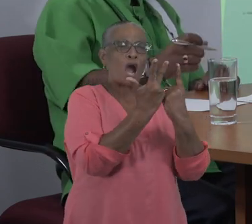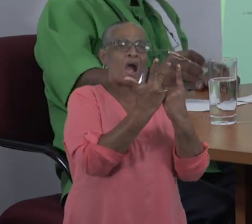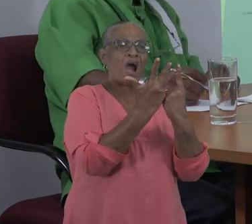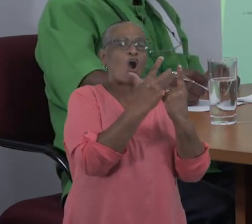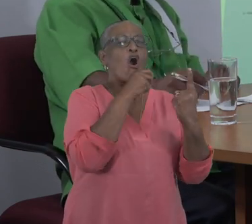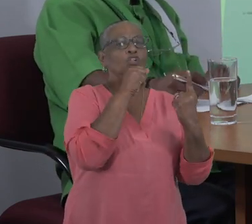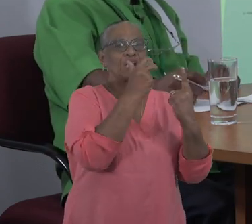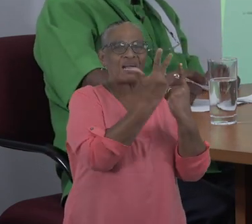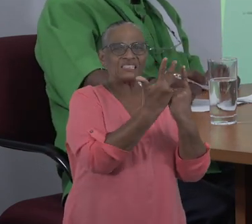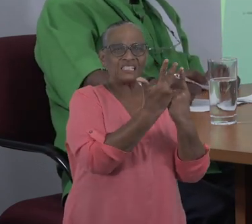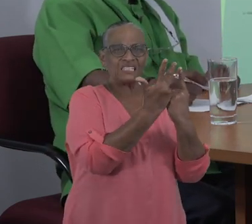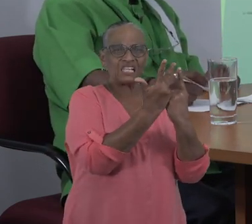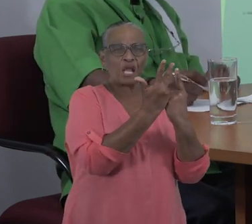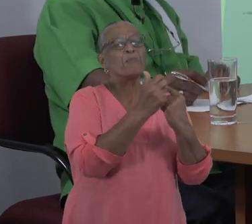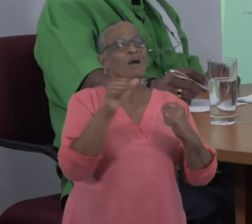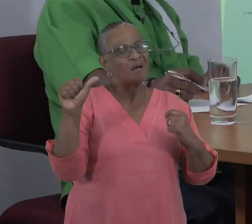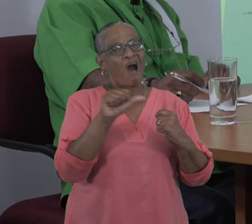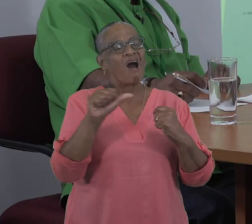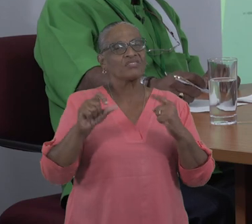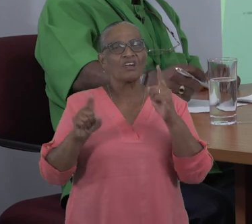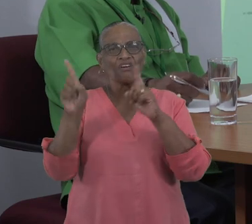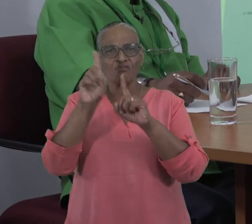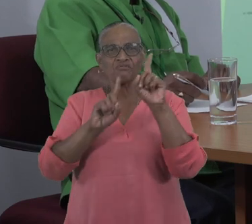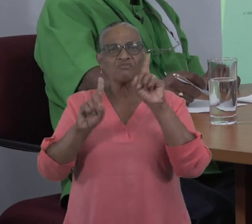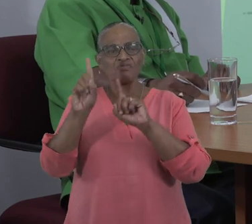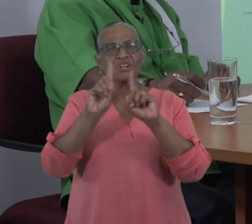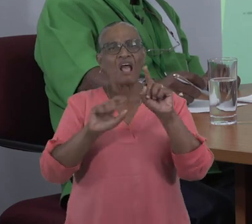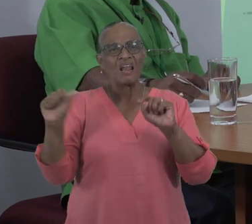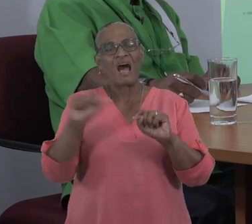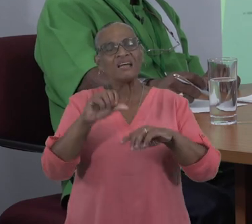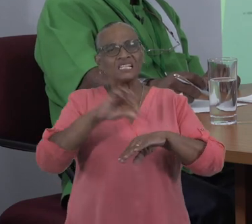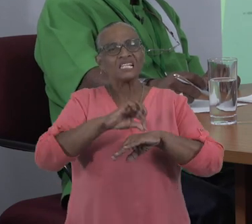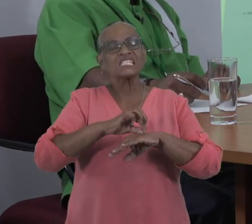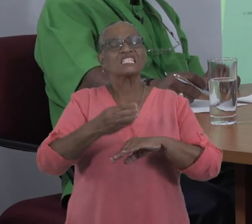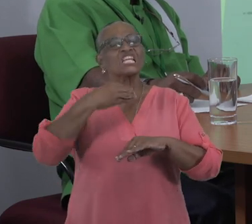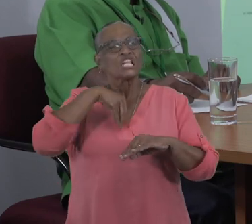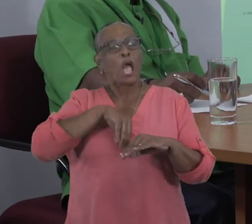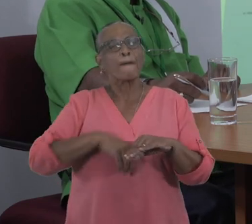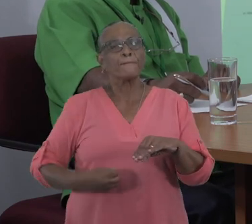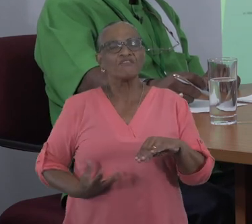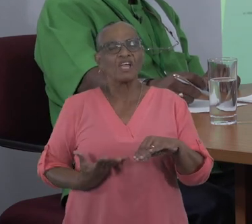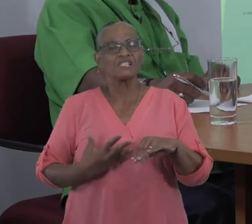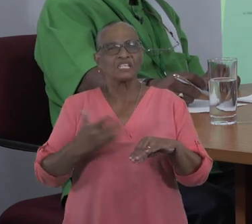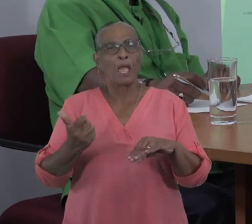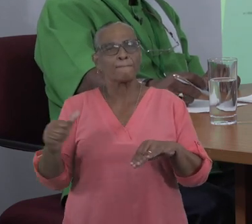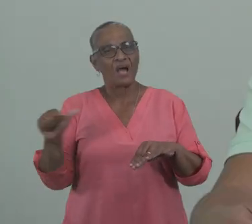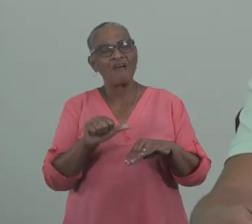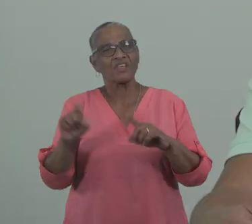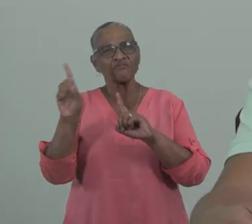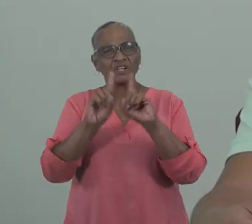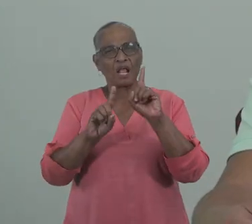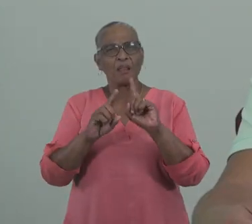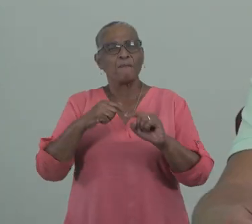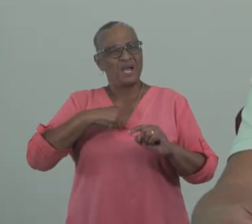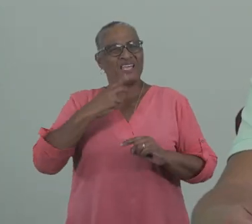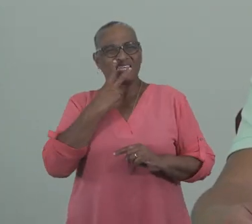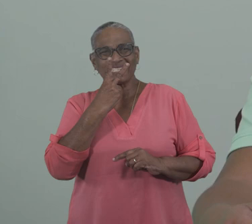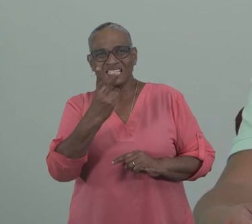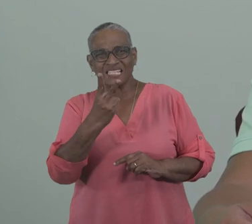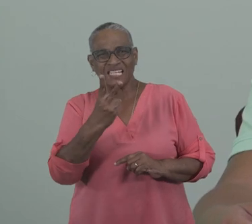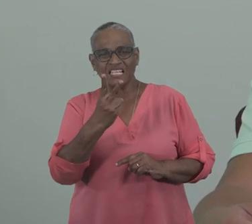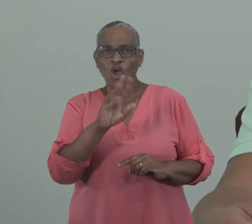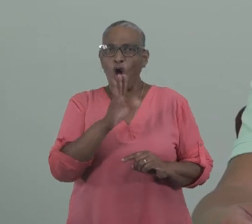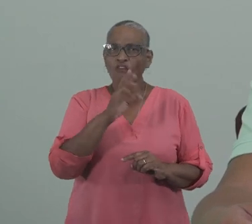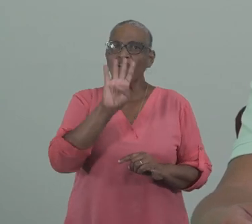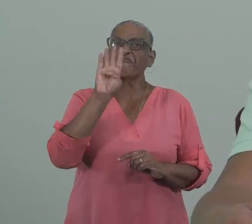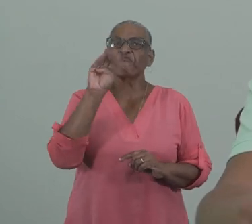maar dat was een... dat is een beetje een ander verhaal natuurlijk. Dat had te maken met de infectieziekte. Oké. Okay. Maar ik